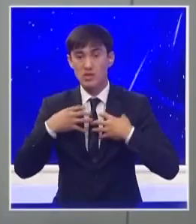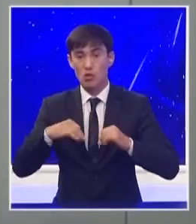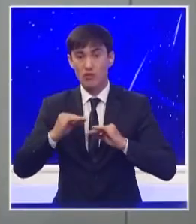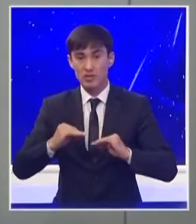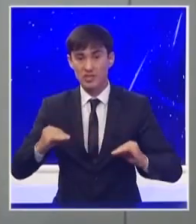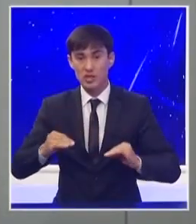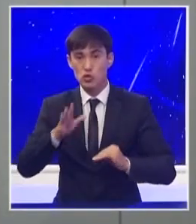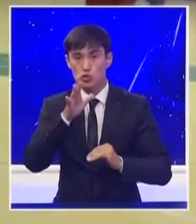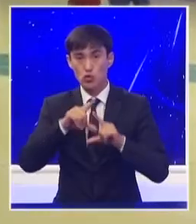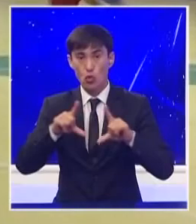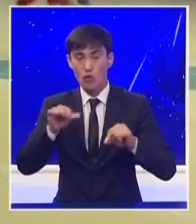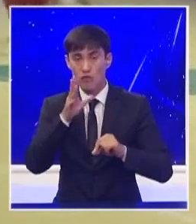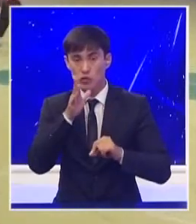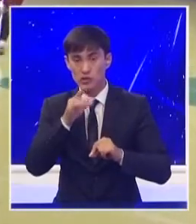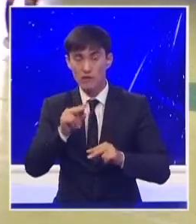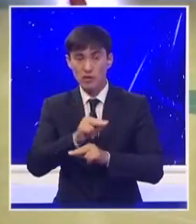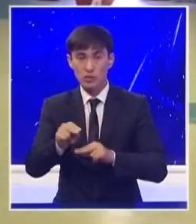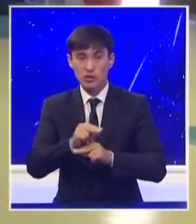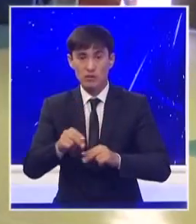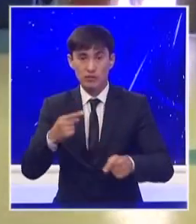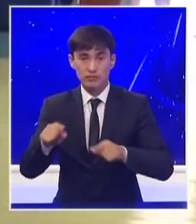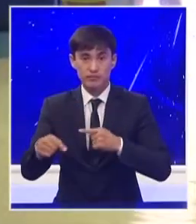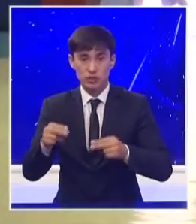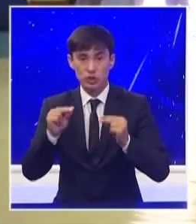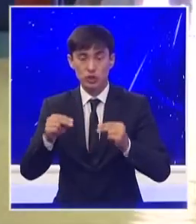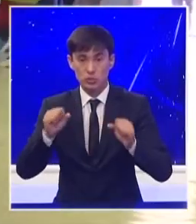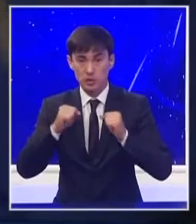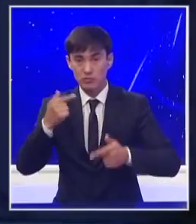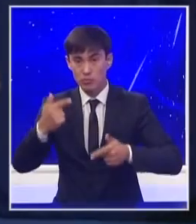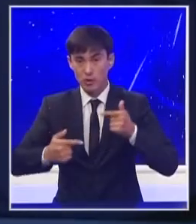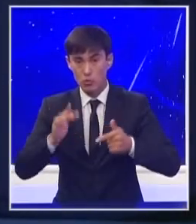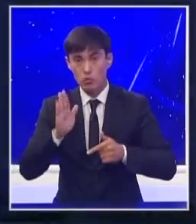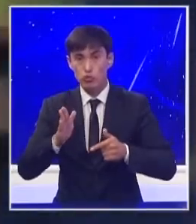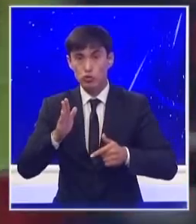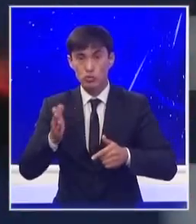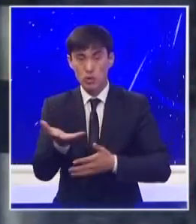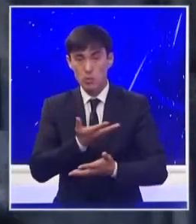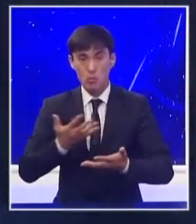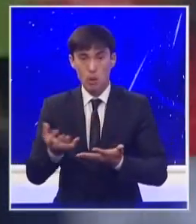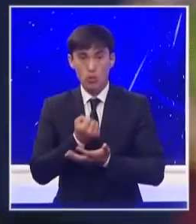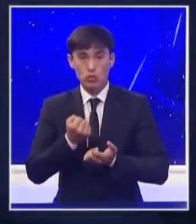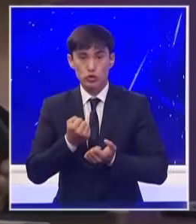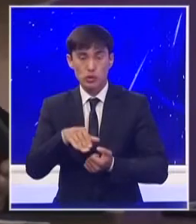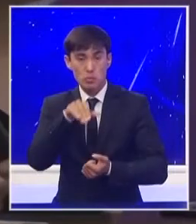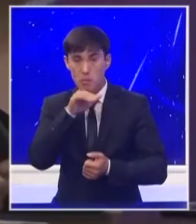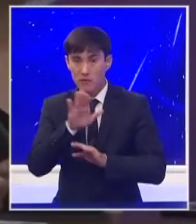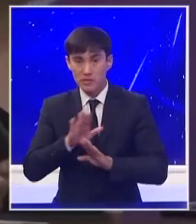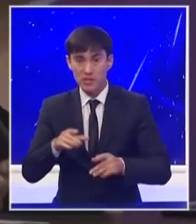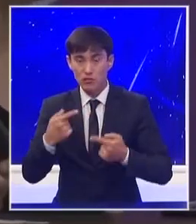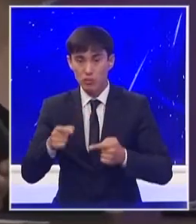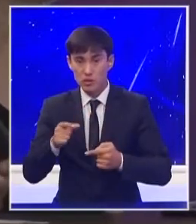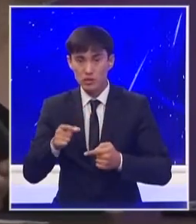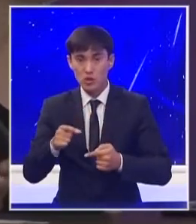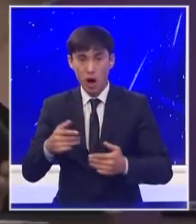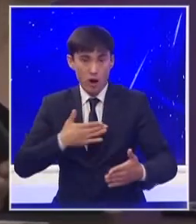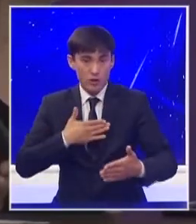ребят школьного возраста. Воспитывая детей в атмосфере честной спортивной борьбы, в будущем мы получим, если не профессиональных футболистов,